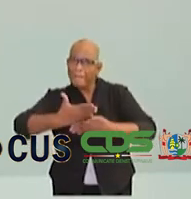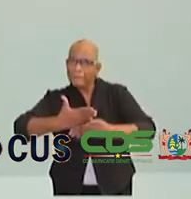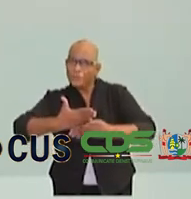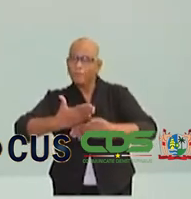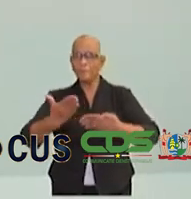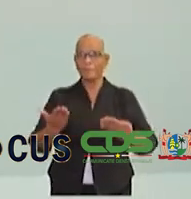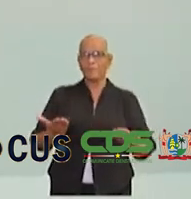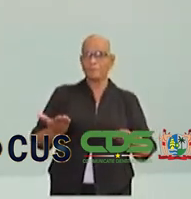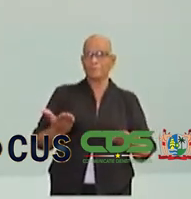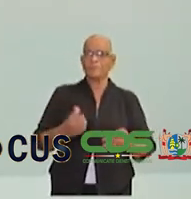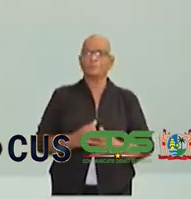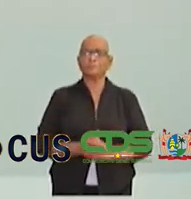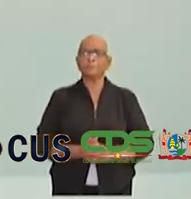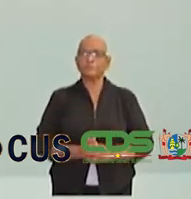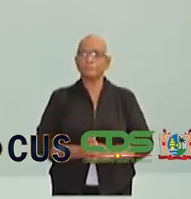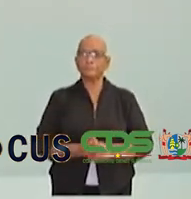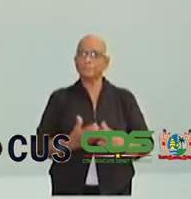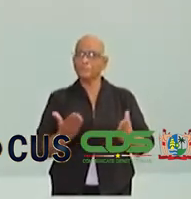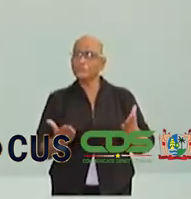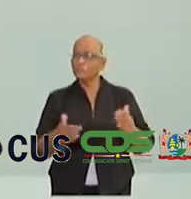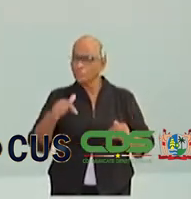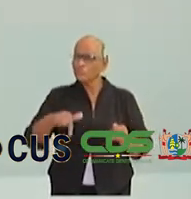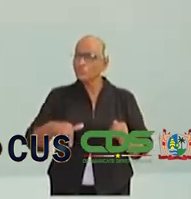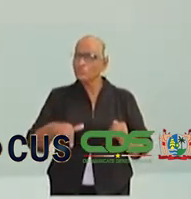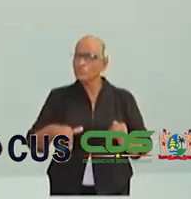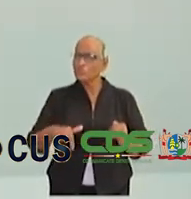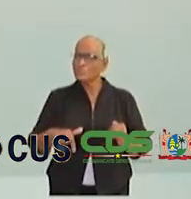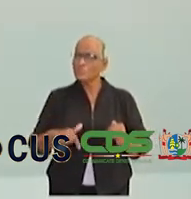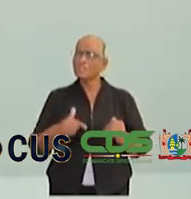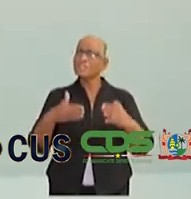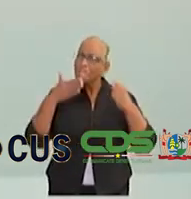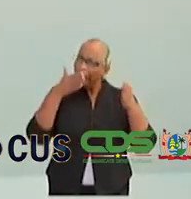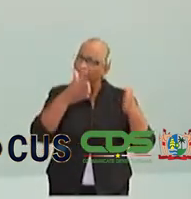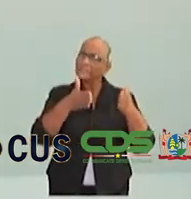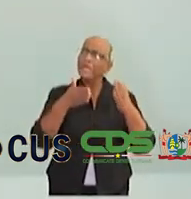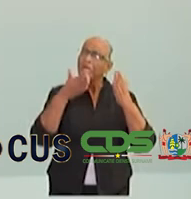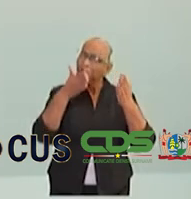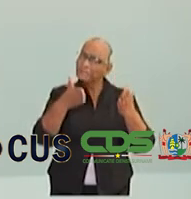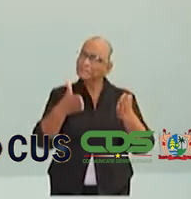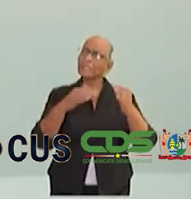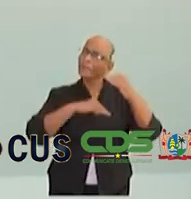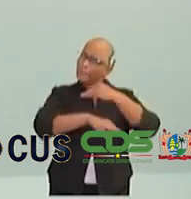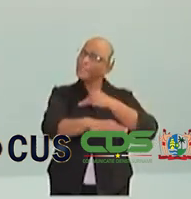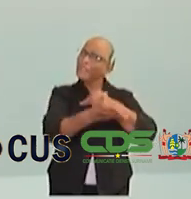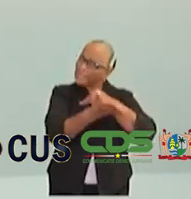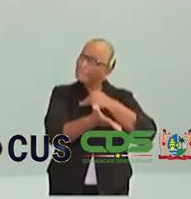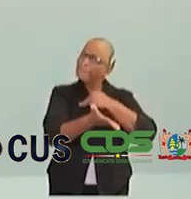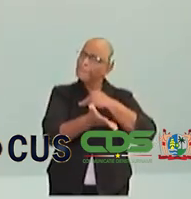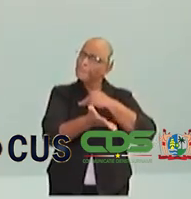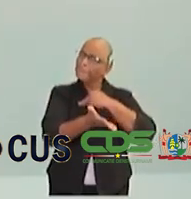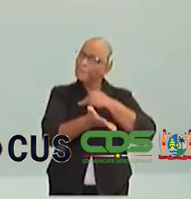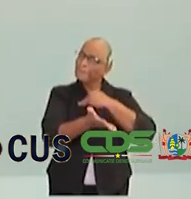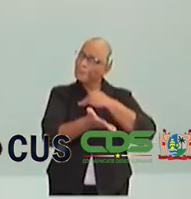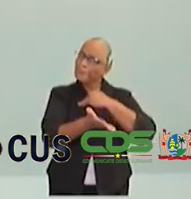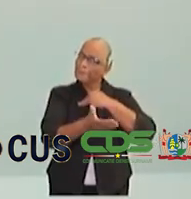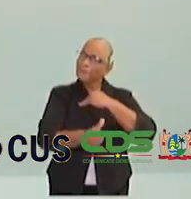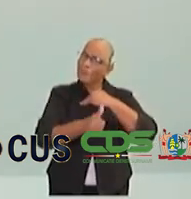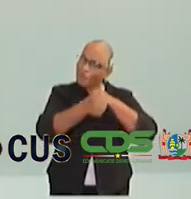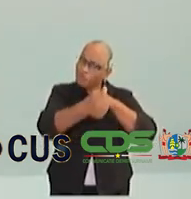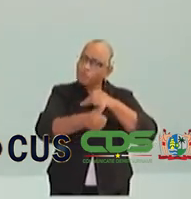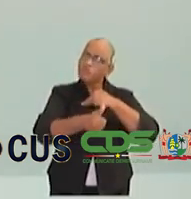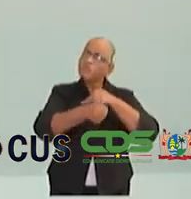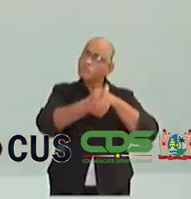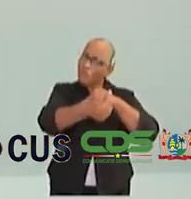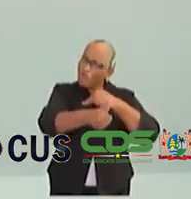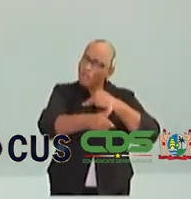zijn geüpload. Dus we hebben enorm veel aandacht besteed aan het binnenland, met het gevolg dat